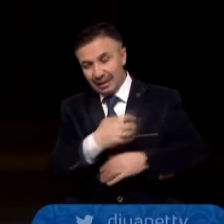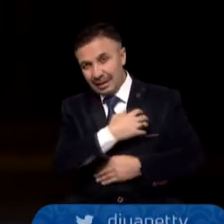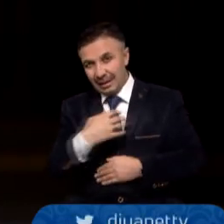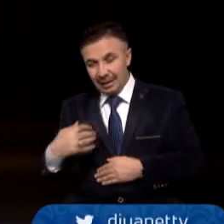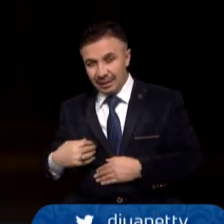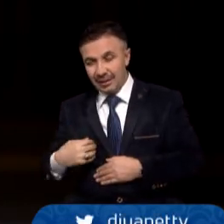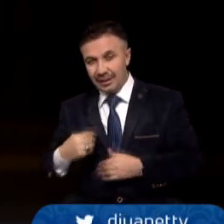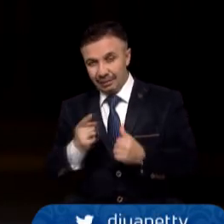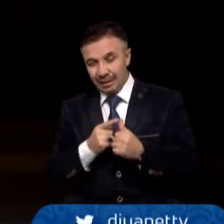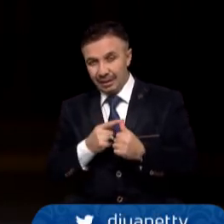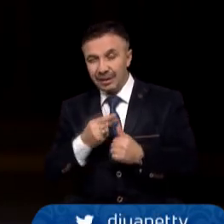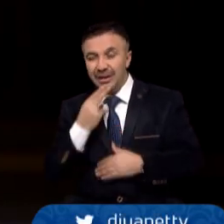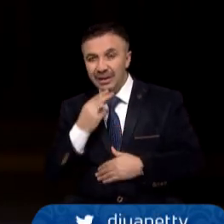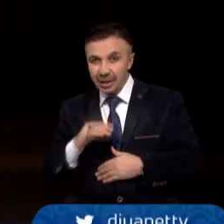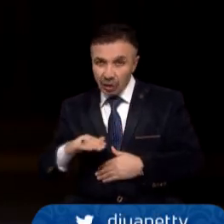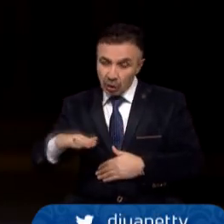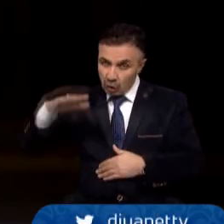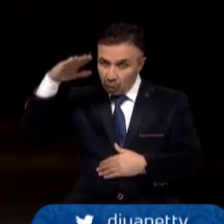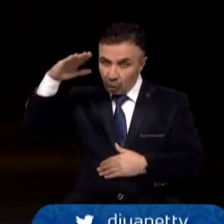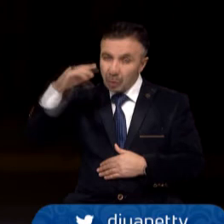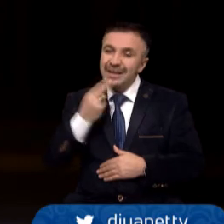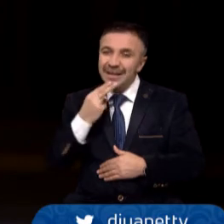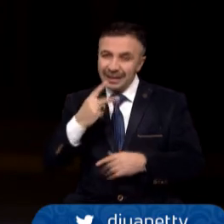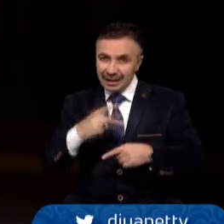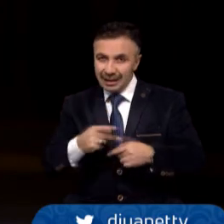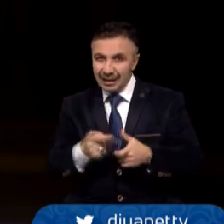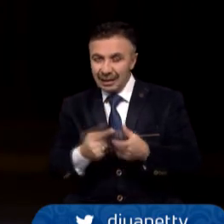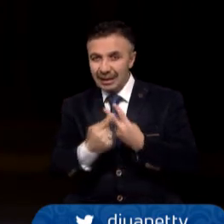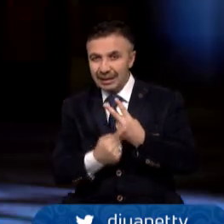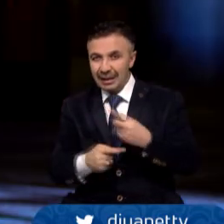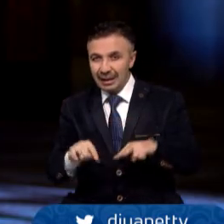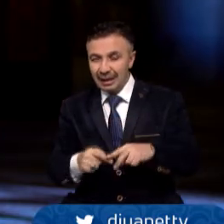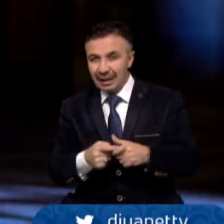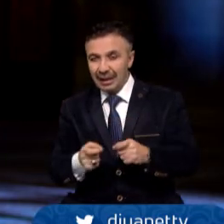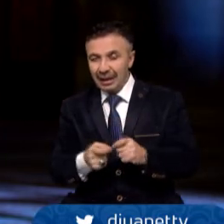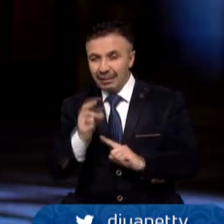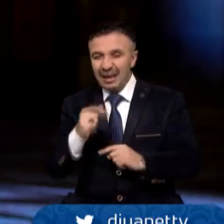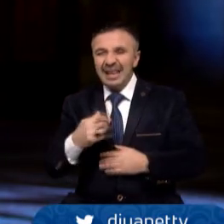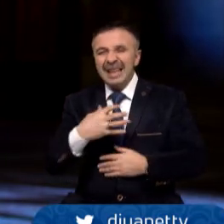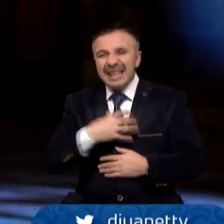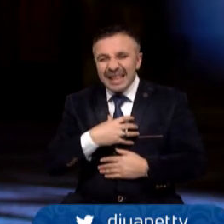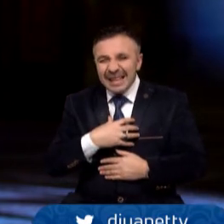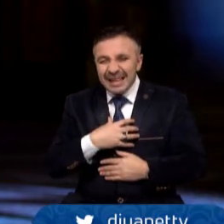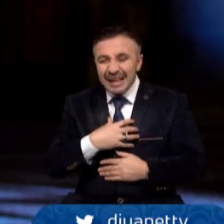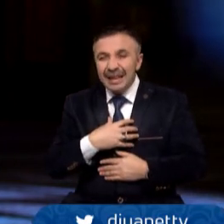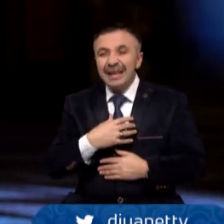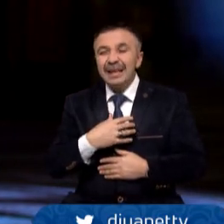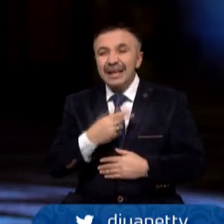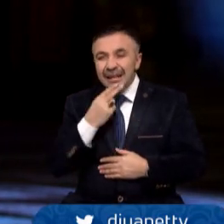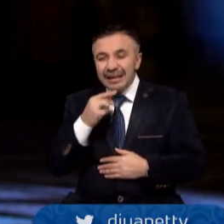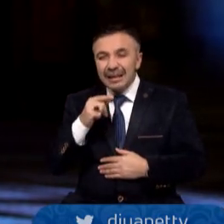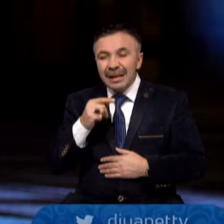Hatice annemiz bir kızı büyük kızı Zeynep'i kendi kız